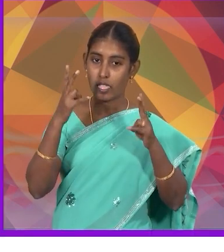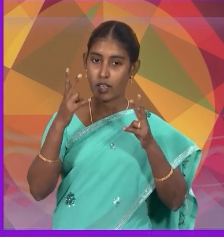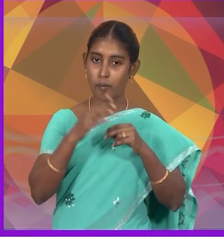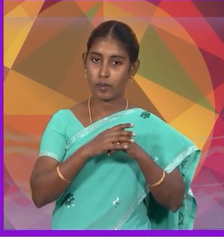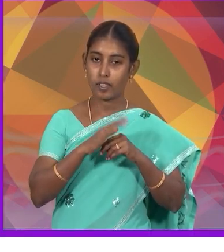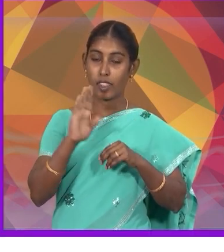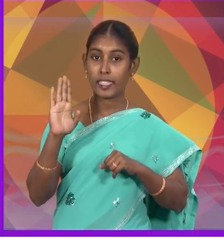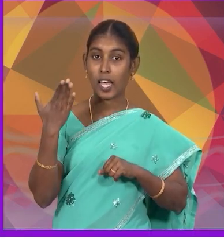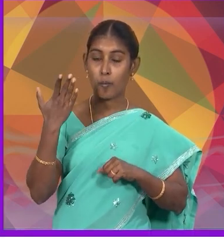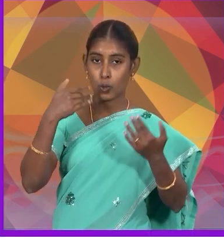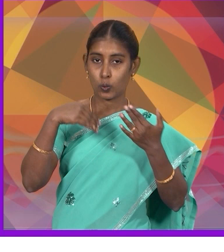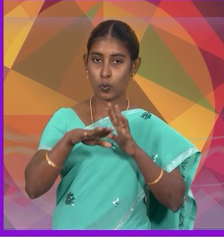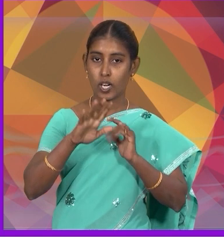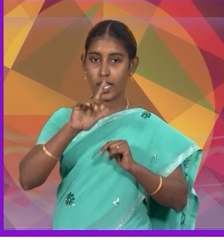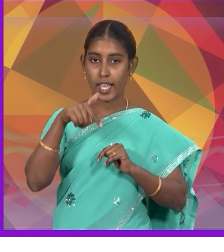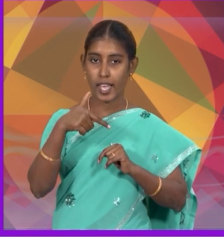தமிழ்